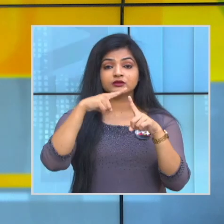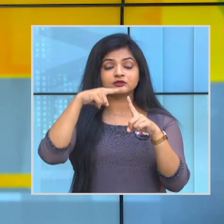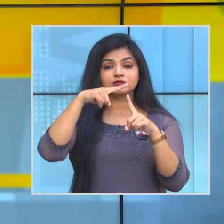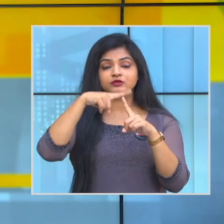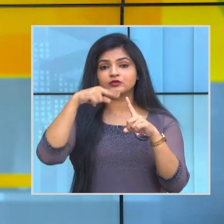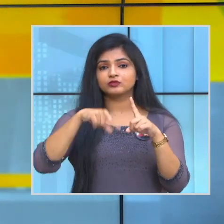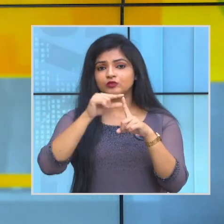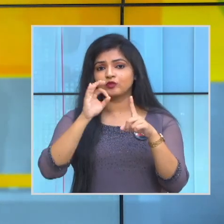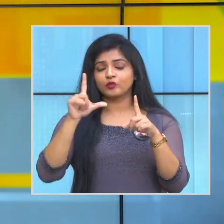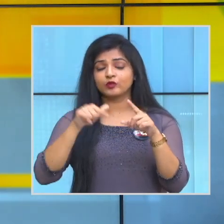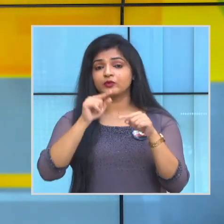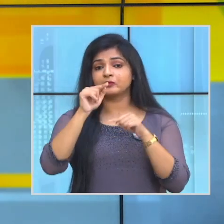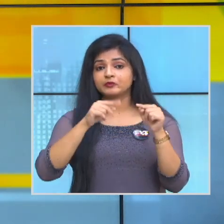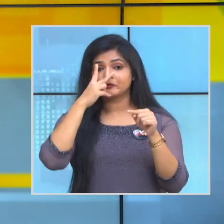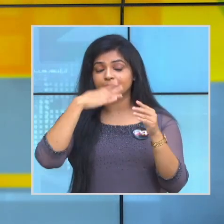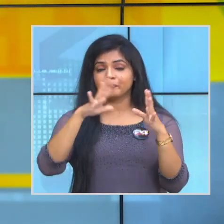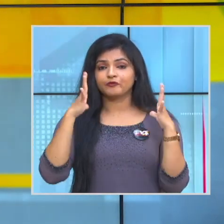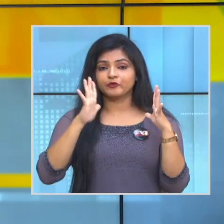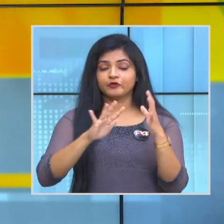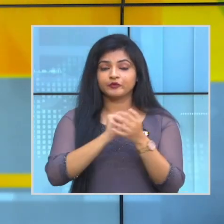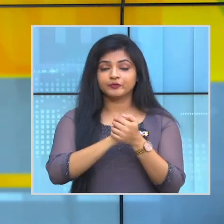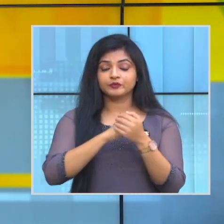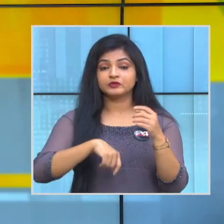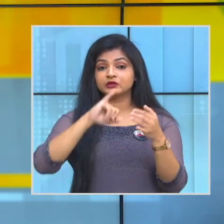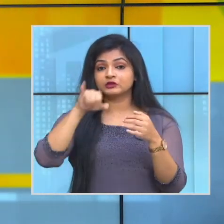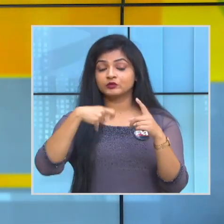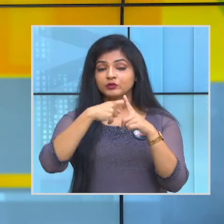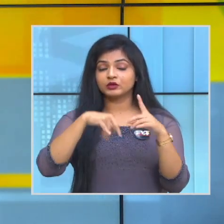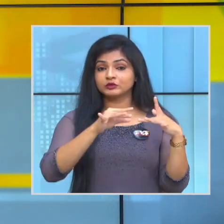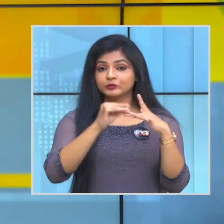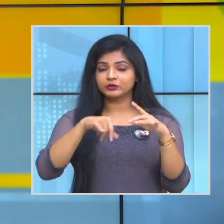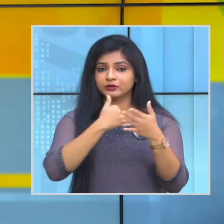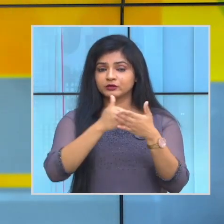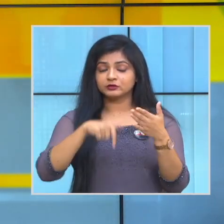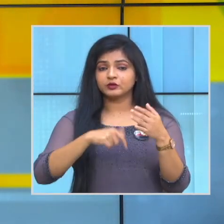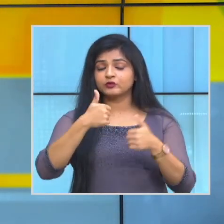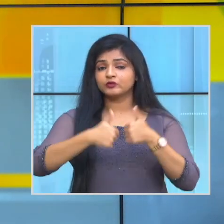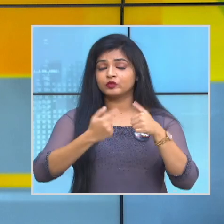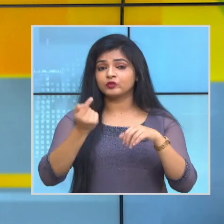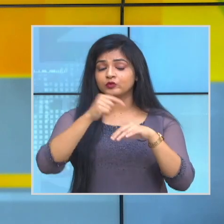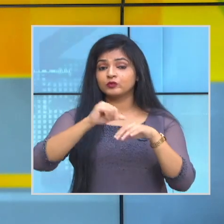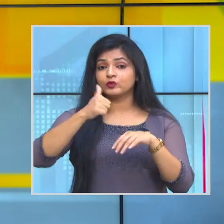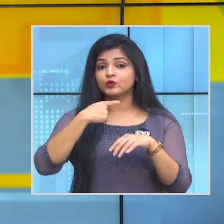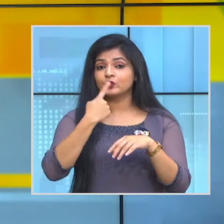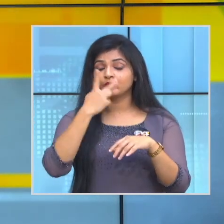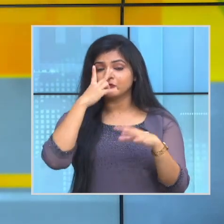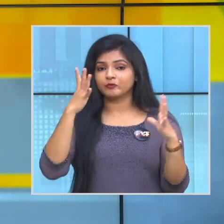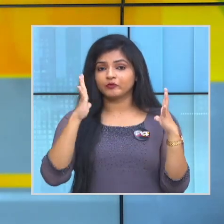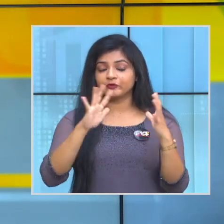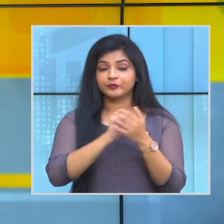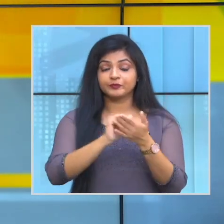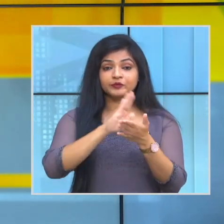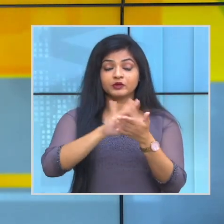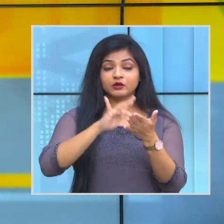എന്തായിരിക്കുമെന്നുള്ളത്. ജമ്മുകശ്മീരിന്റെ കാര്യത്തിൽ നമുക്കറിയാം, പ്രത്യേക പദവി റദ്ദാക്കിയതിനു ശേഷമുള്ള ആദ്യ തെരഞ്ഞെടുപ്പിൽ ആര് എന്നുള്ള ചോദ്യം. ഹരിയാനയിലാണെങ്കിൽ